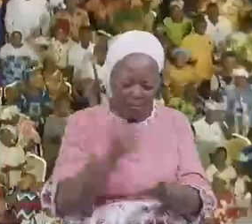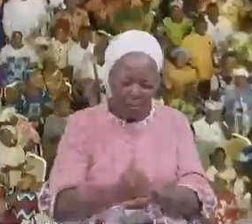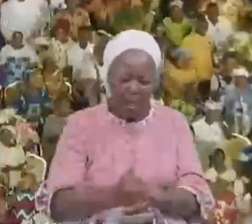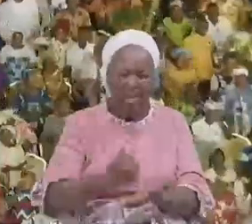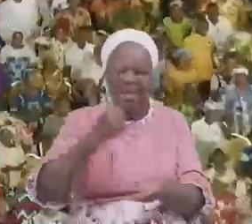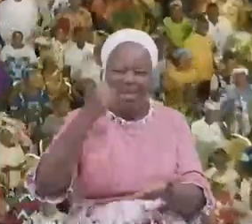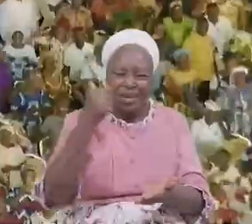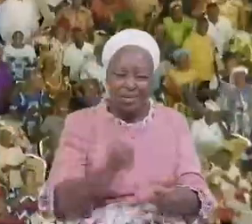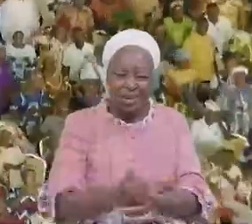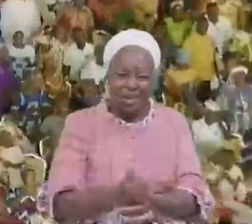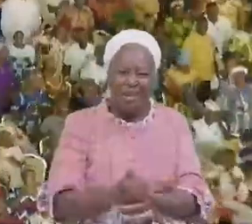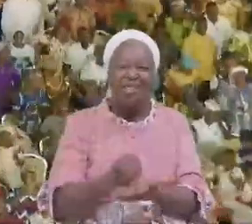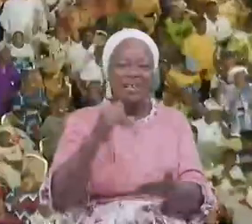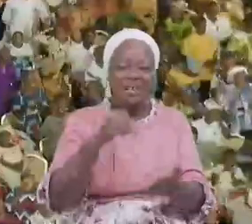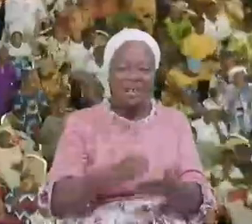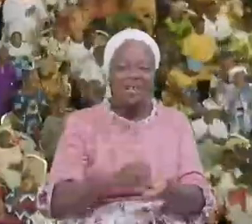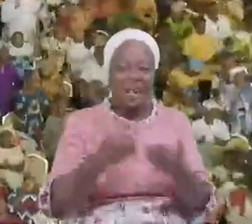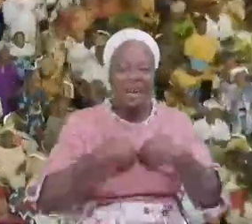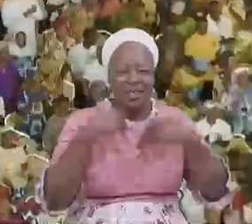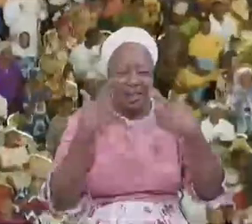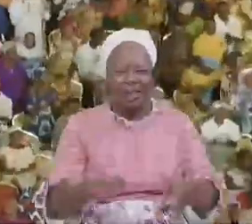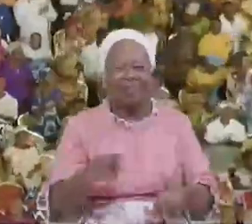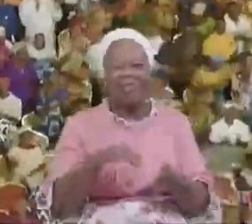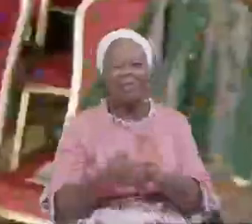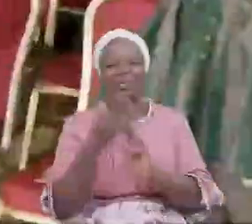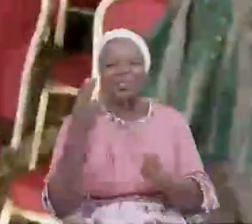Amen et amen, c'est fait.